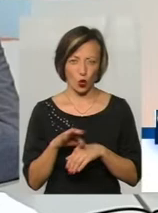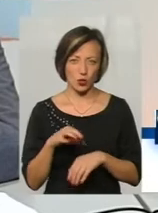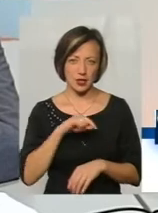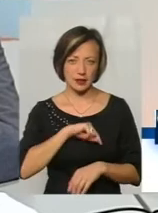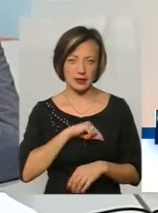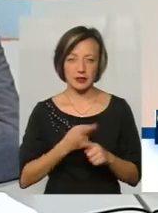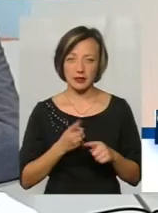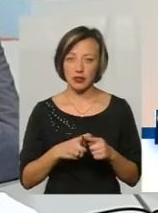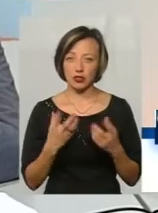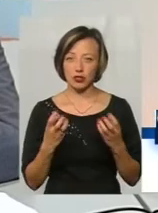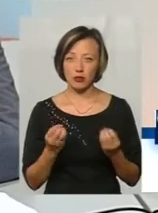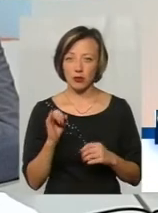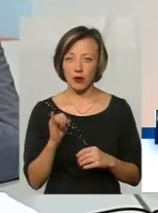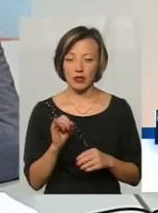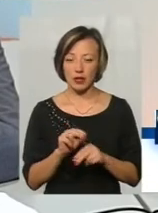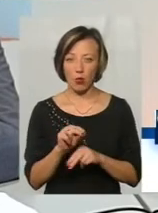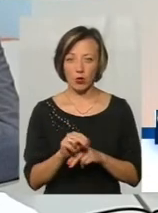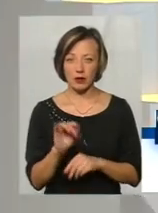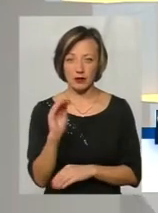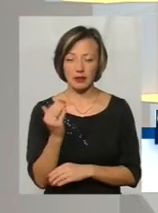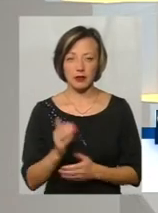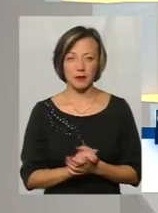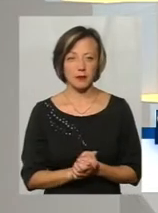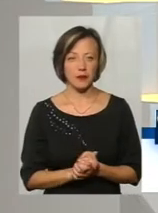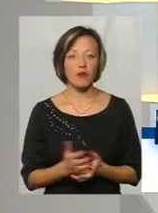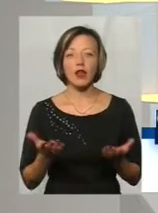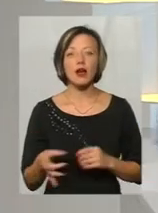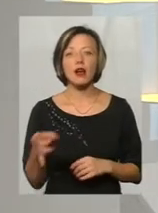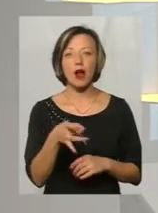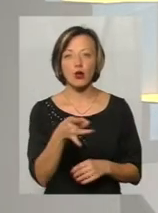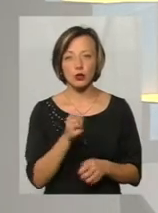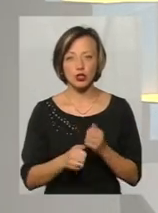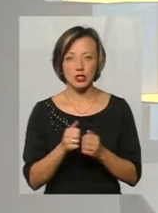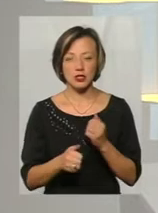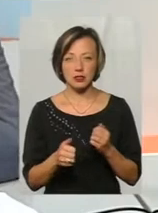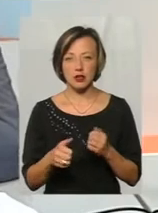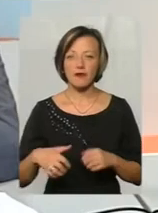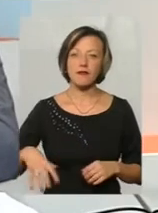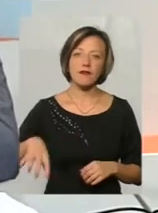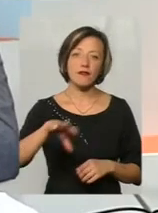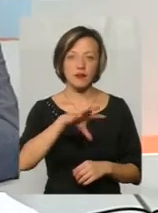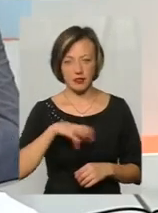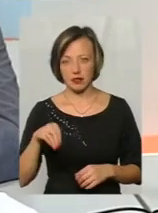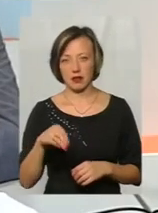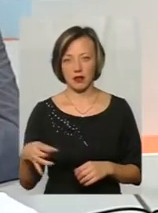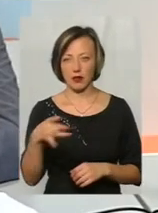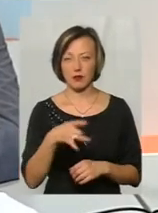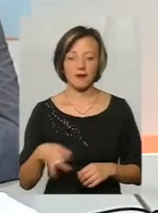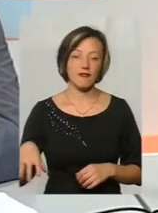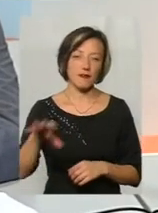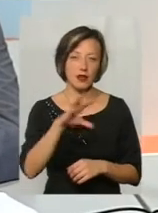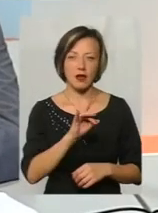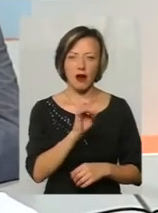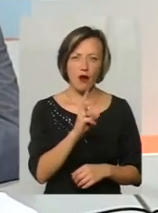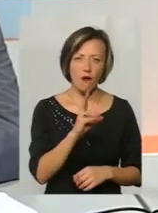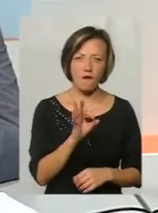одна негативна наука для цієї дитини. В яких районах нашого міста найчастіше страждає? Во всіх. Во всіх.